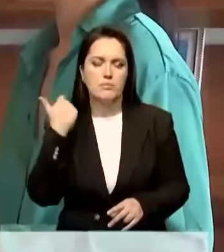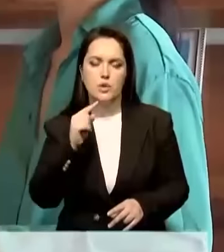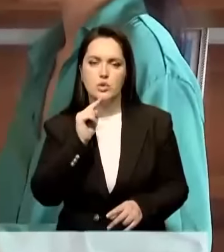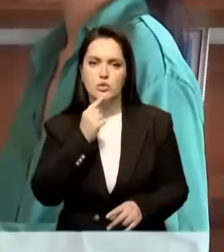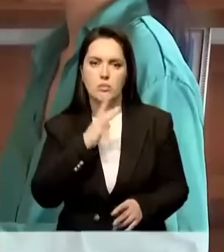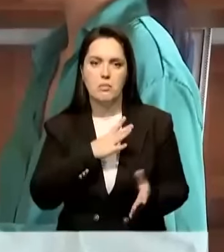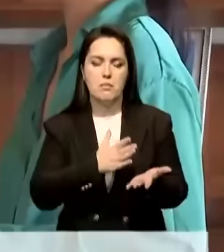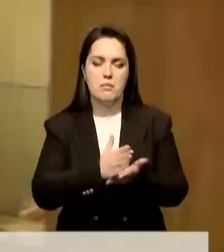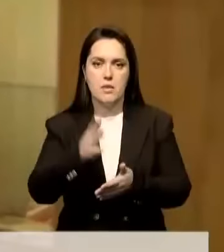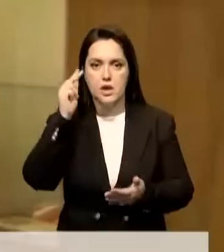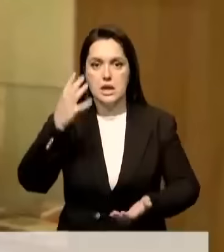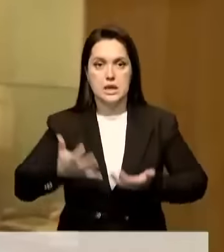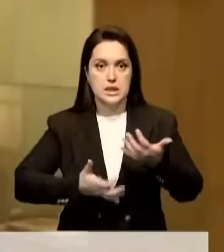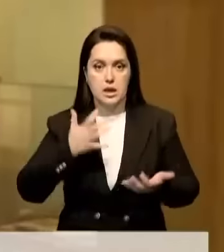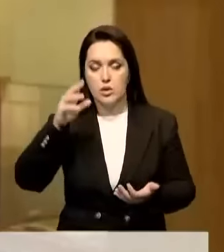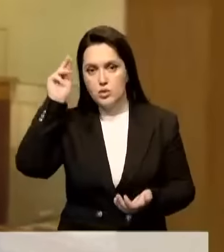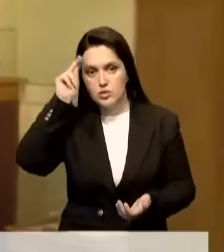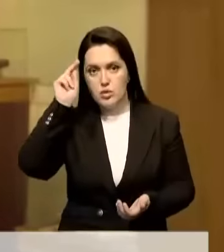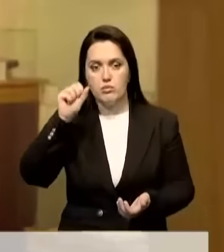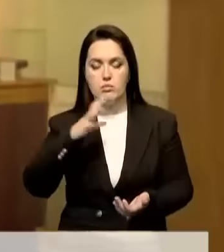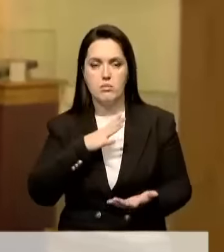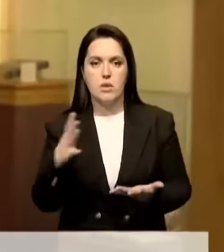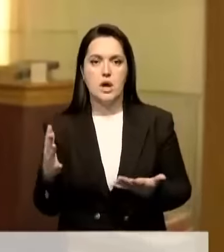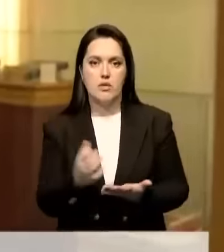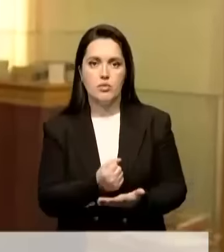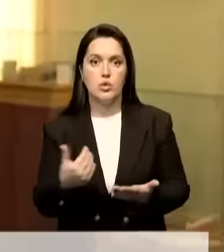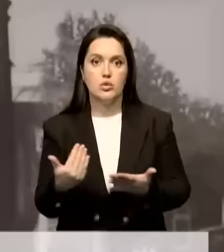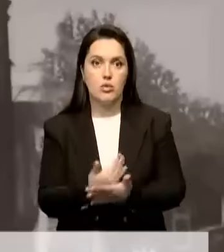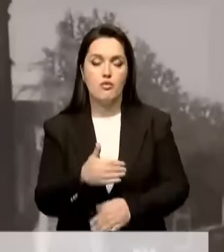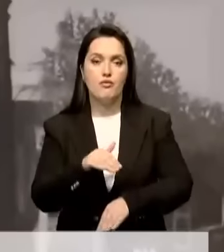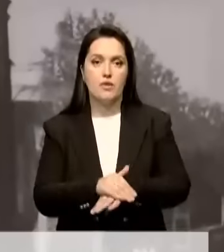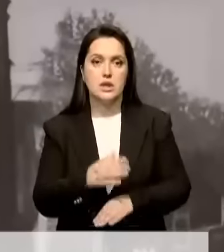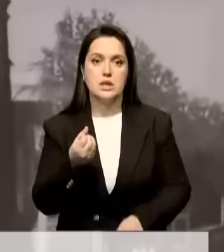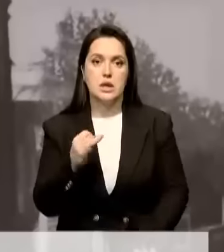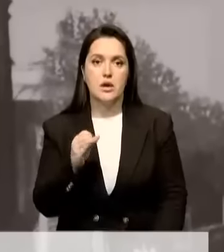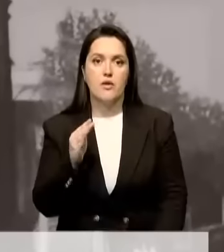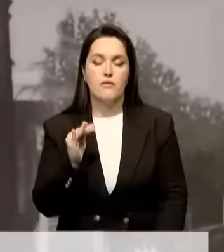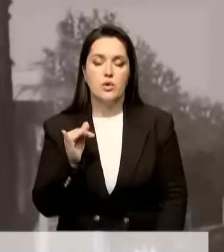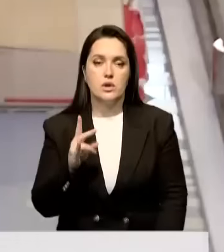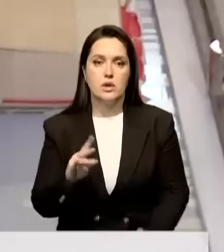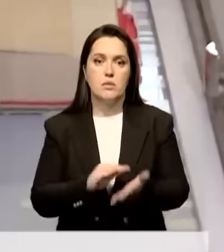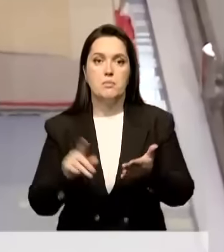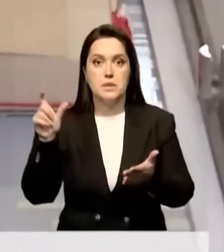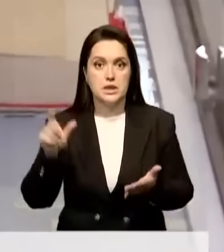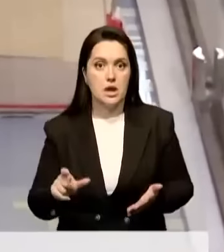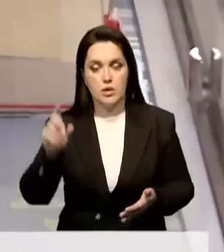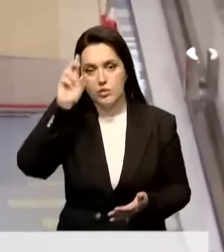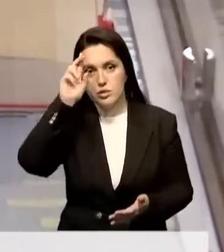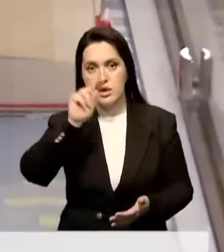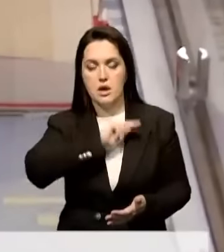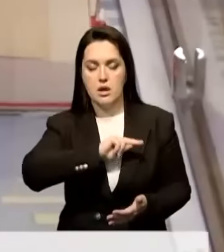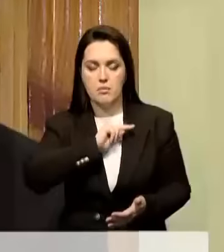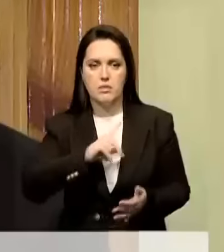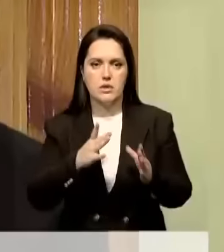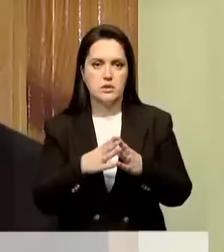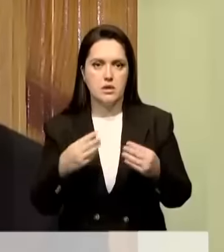уверена, исследование и изучение архивов может выявить новые факты о Сейфуллине, как о писателе, государственном деятеле и